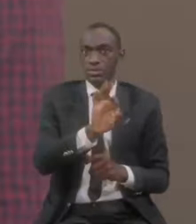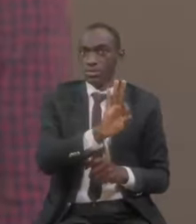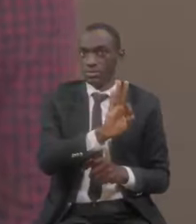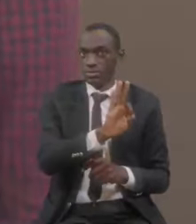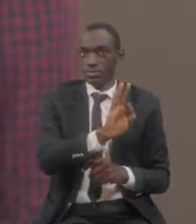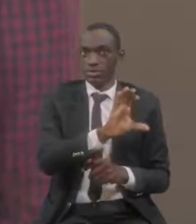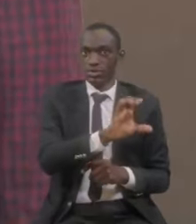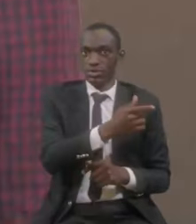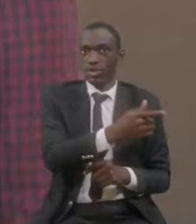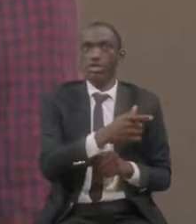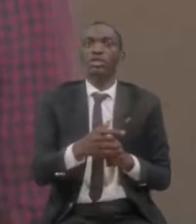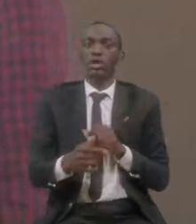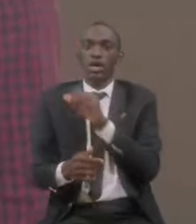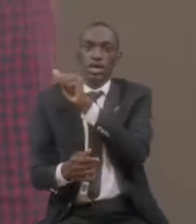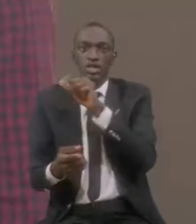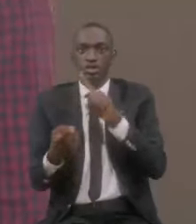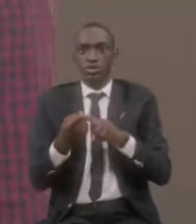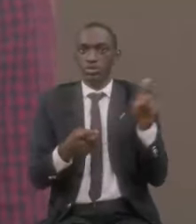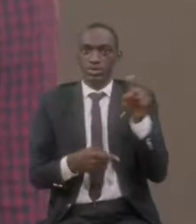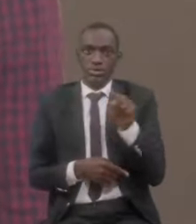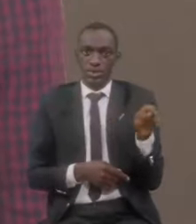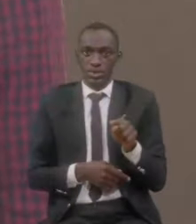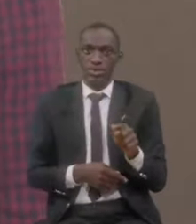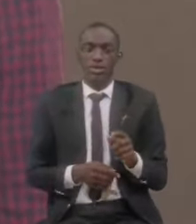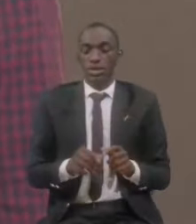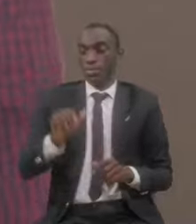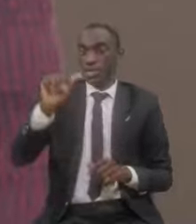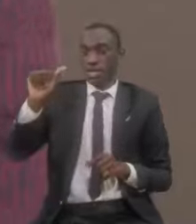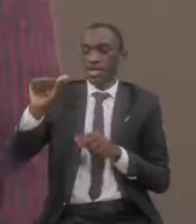nommez les lettres de l'alphabet, A c'est 1.